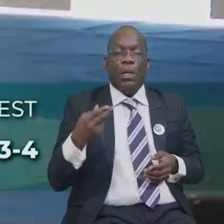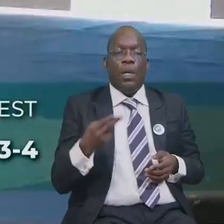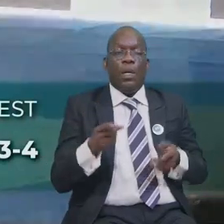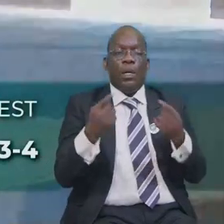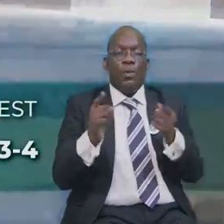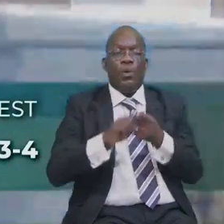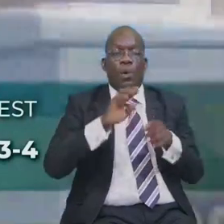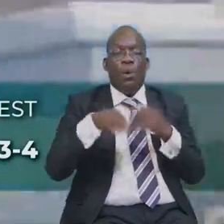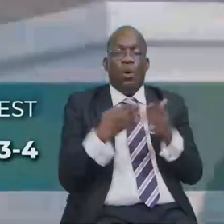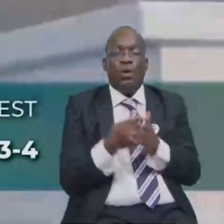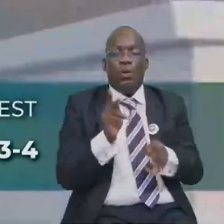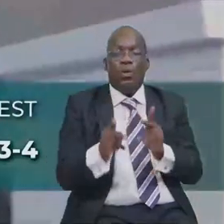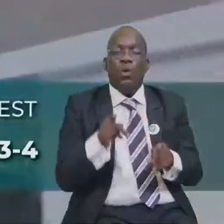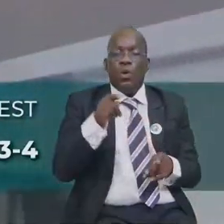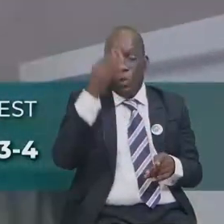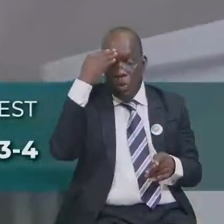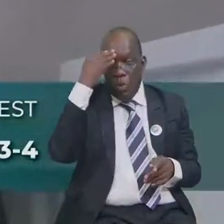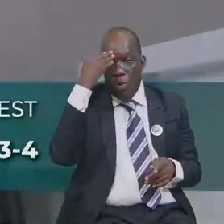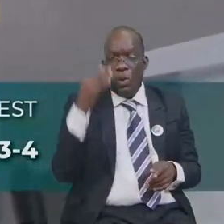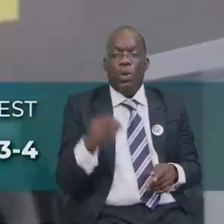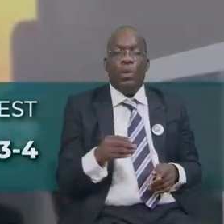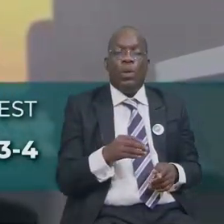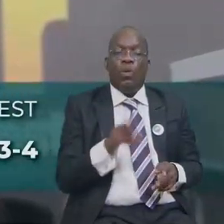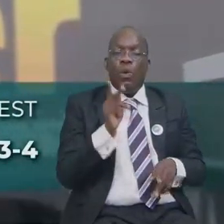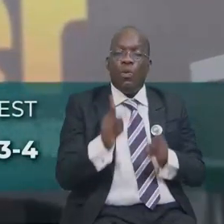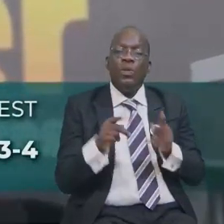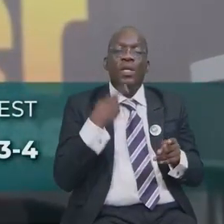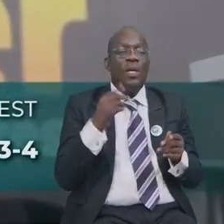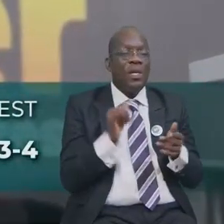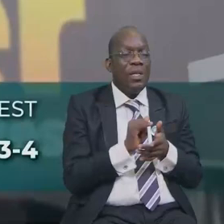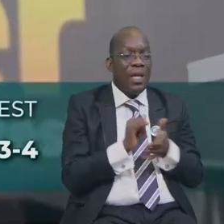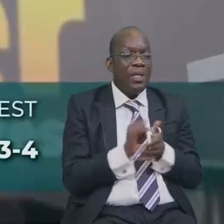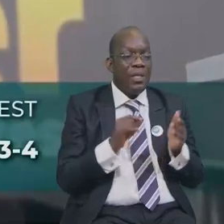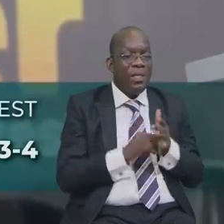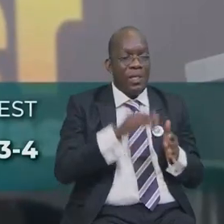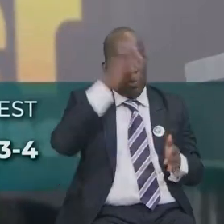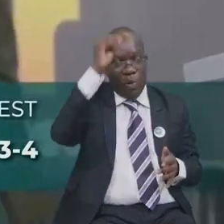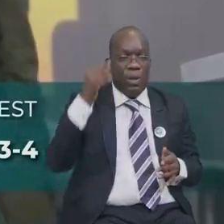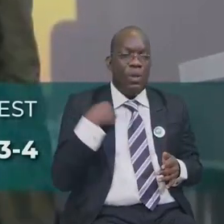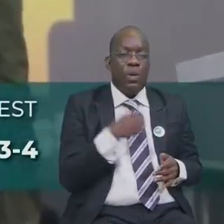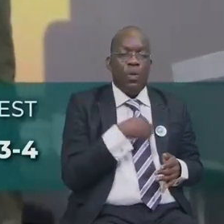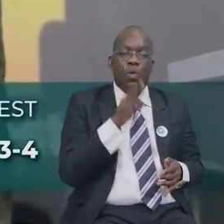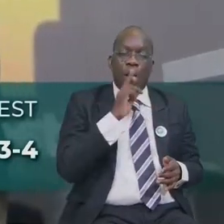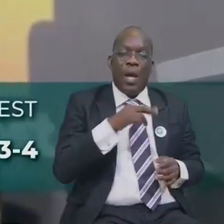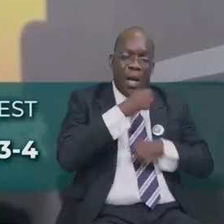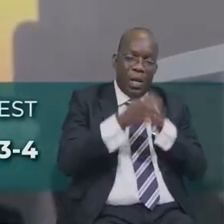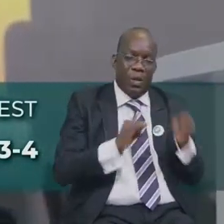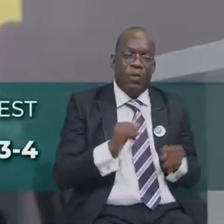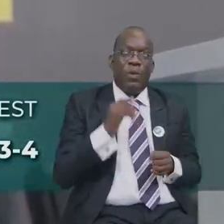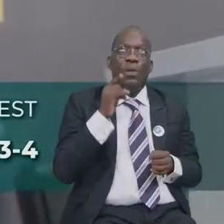Élie s'approcha de tout le peuple. Tout le monde parlait de lui. Regardez cet homme-là. Pourquoi il souffre? Il aime le ciel.